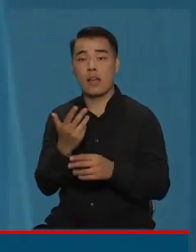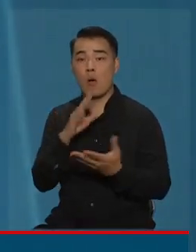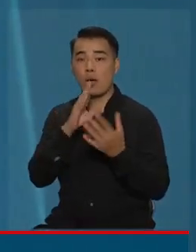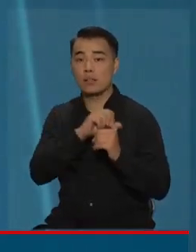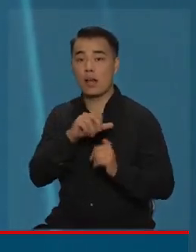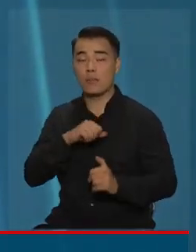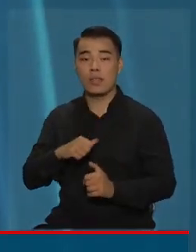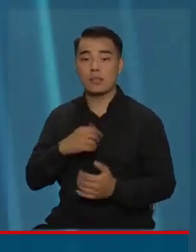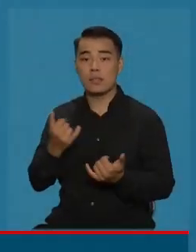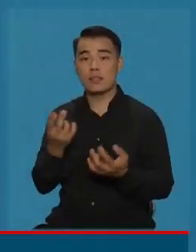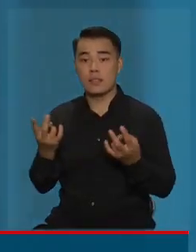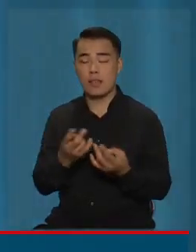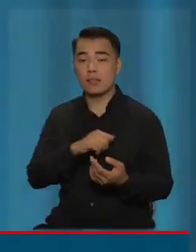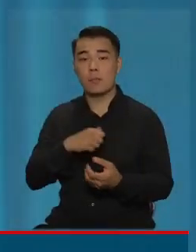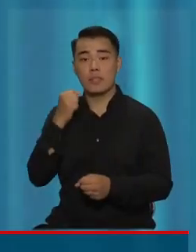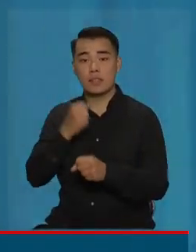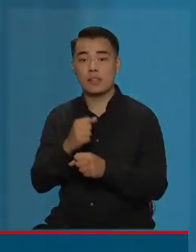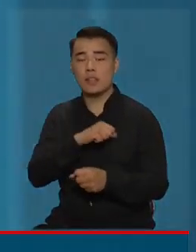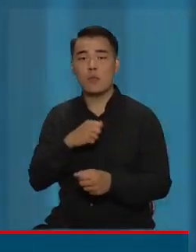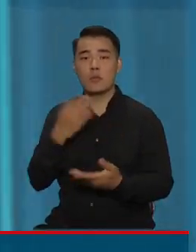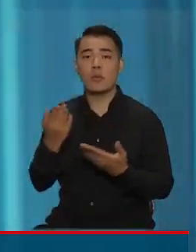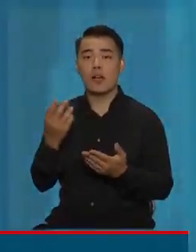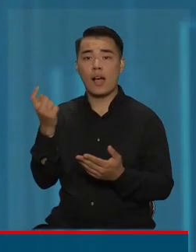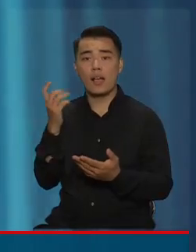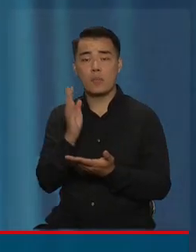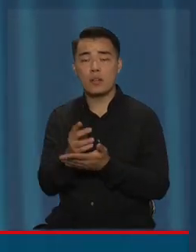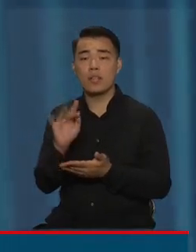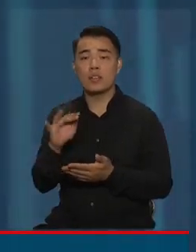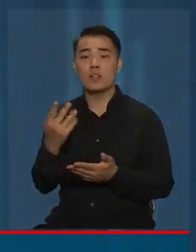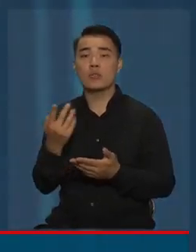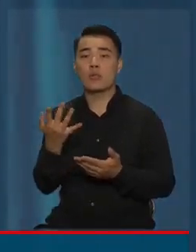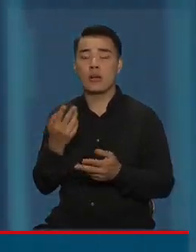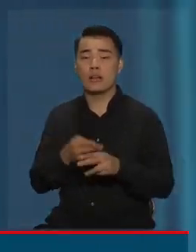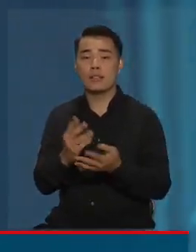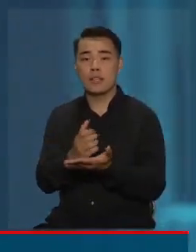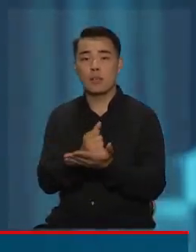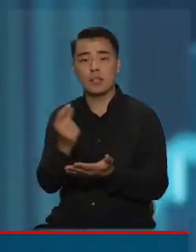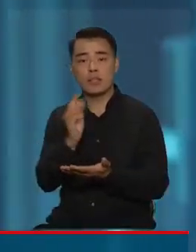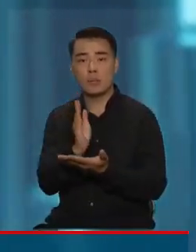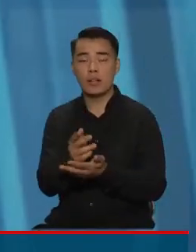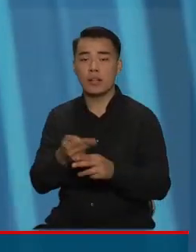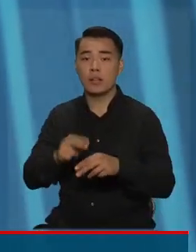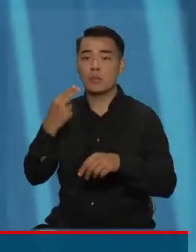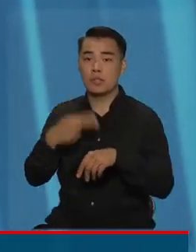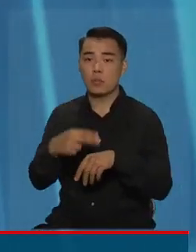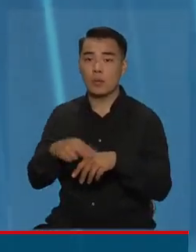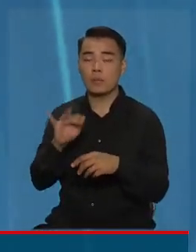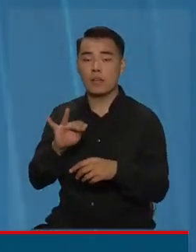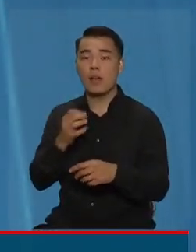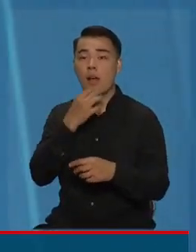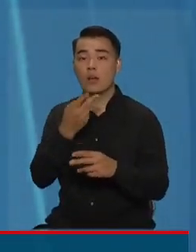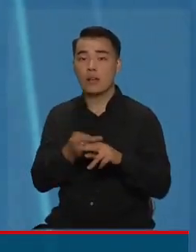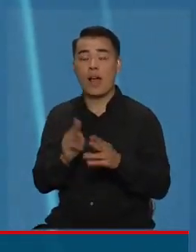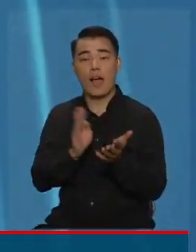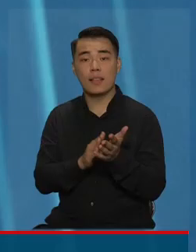керек, қазір кімнің қай шаруада қанша тұқым бар екен, соны продкорпорация арқылы сатып алып, жақсы бағасын